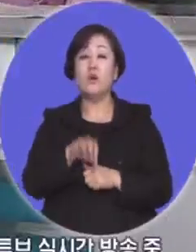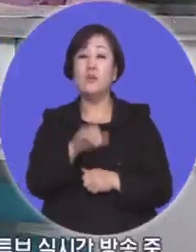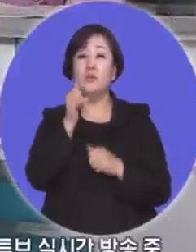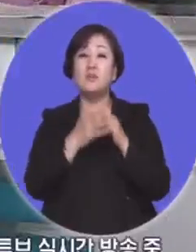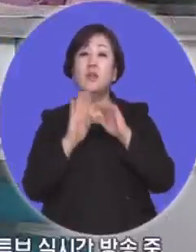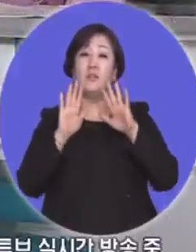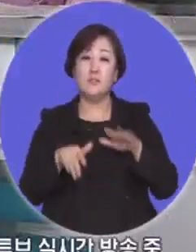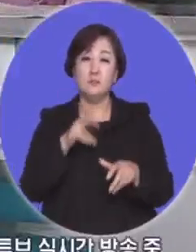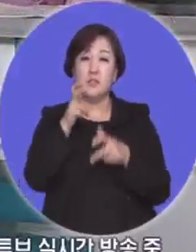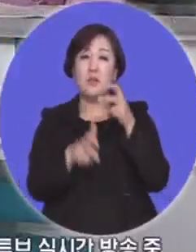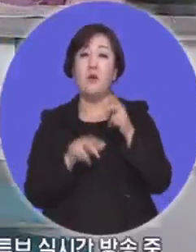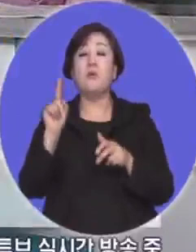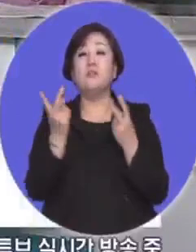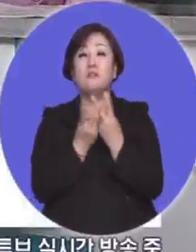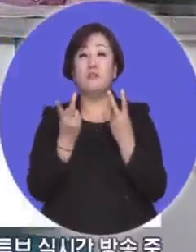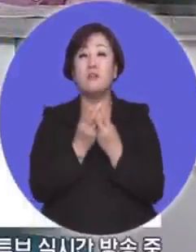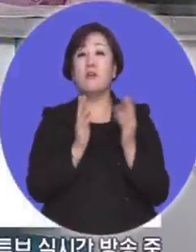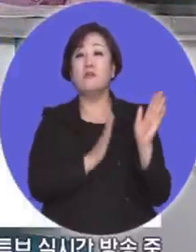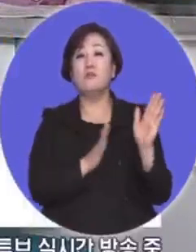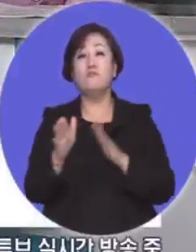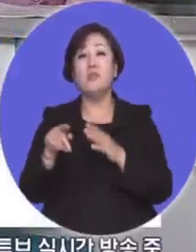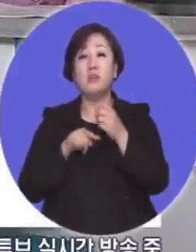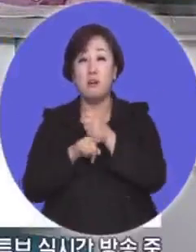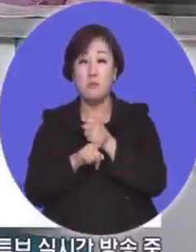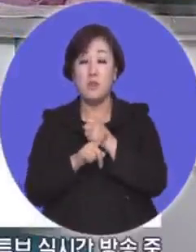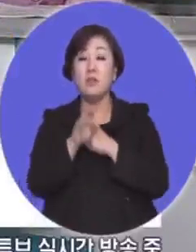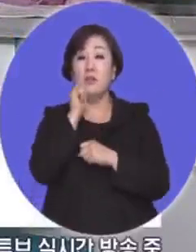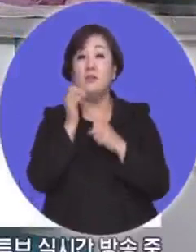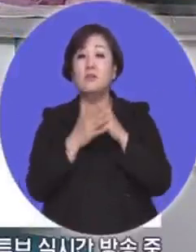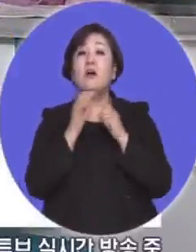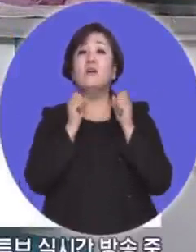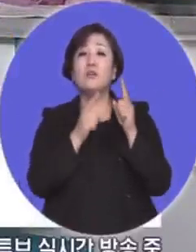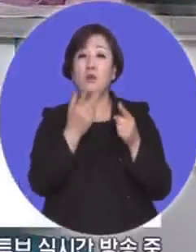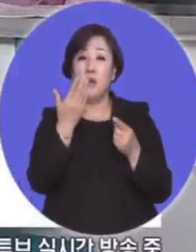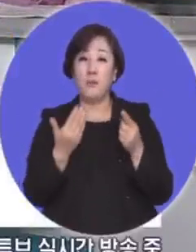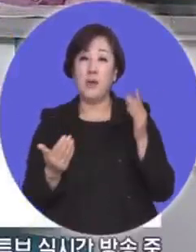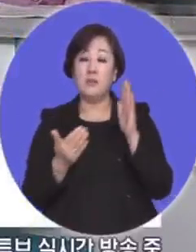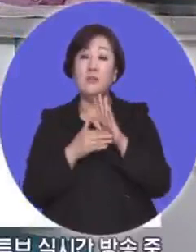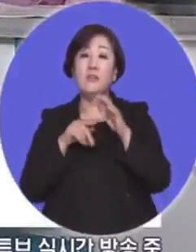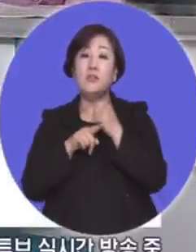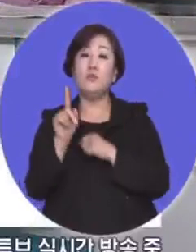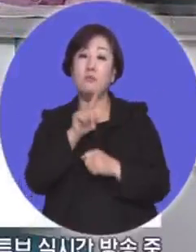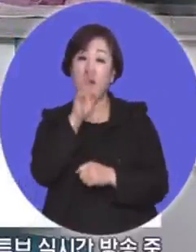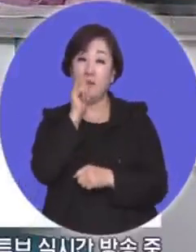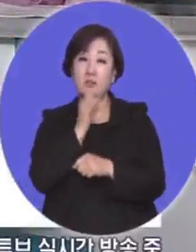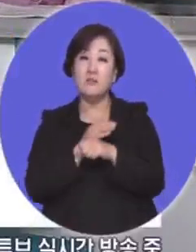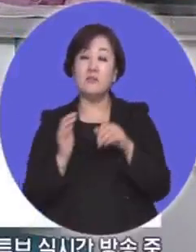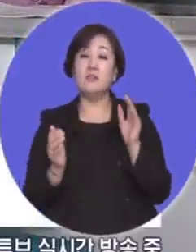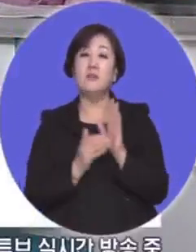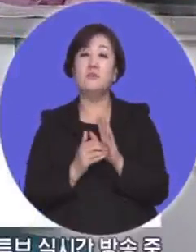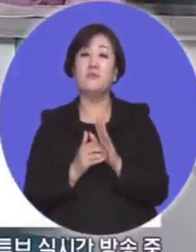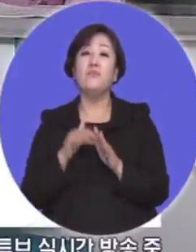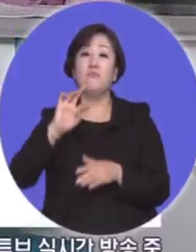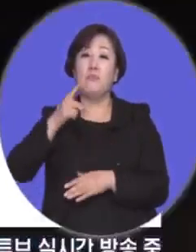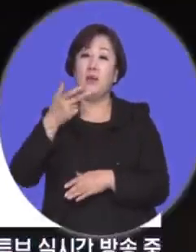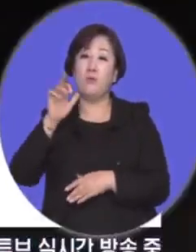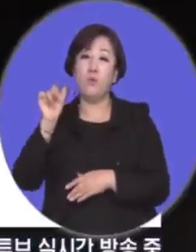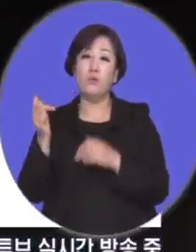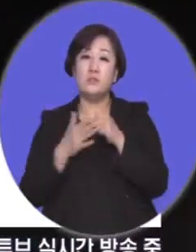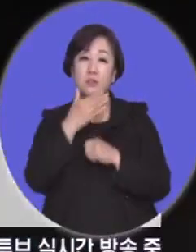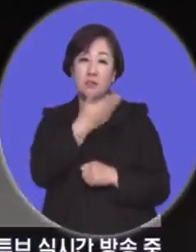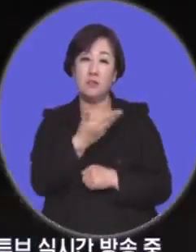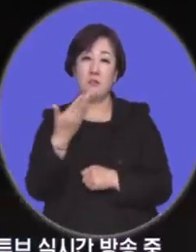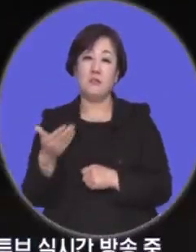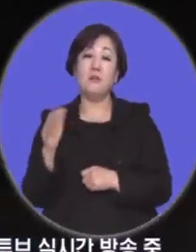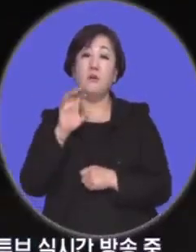이 사업을 어떤 의미를 가지는지 사업을 하게 된 계기가 분명히 있을 텐데요. 예, 매곡천 주변은 최근